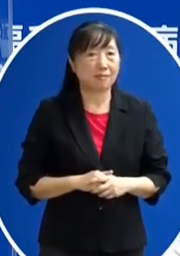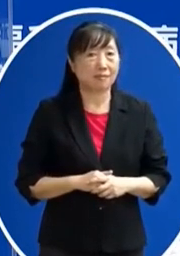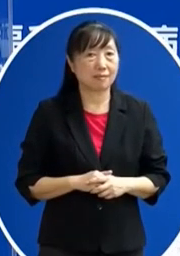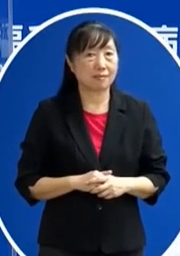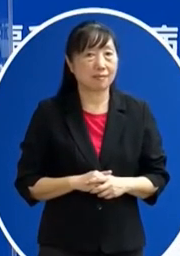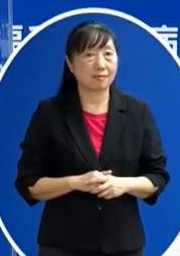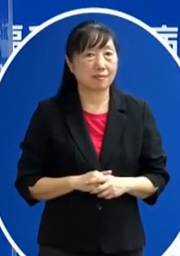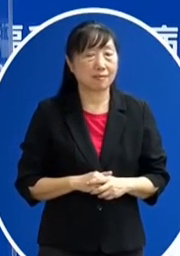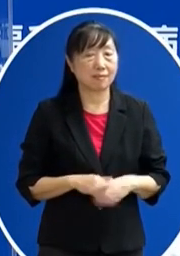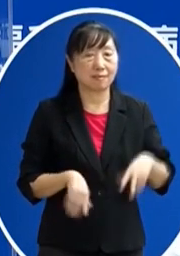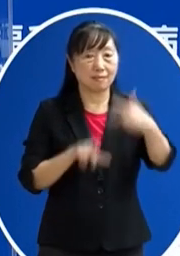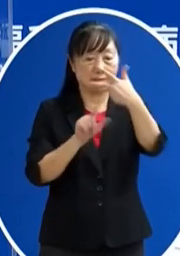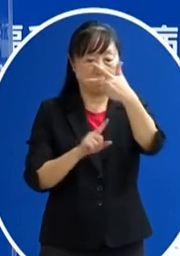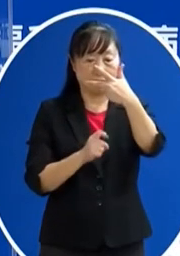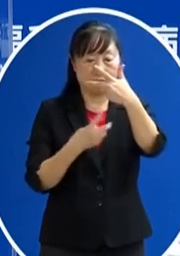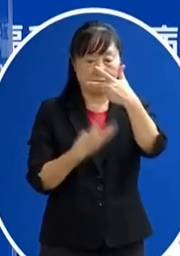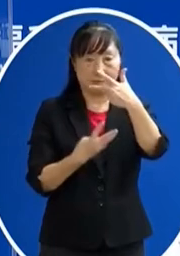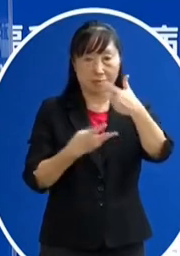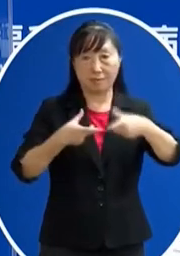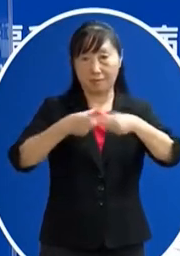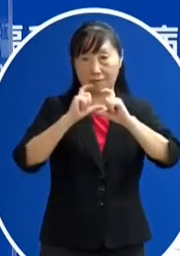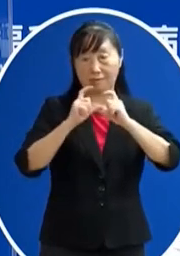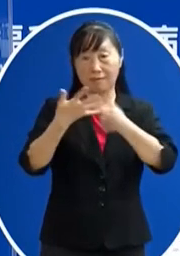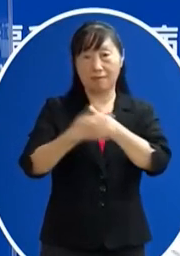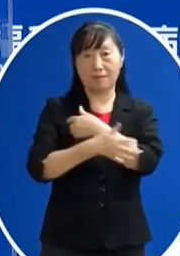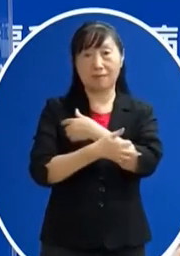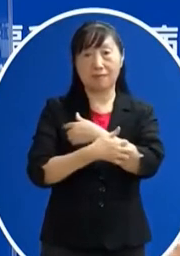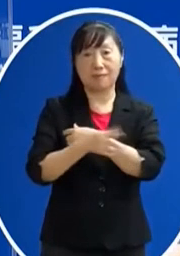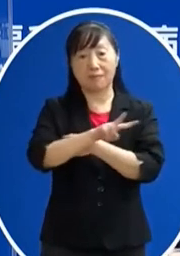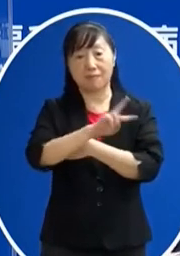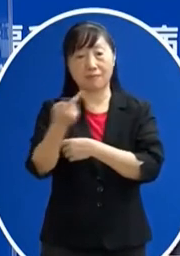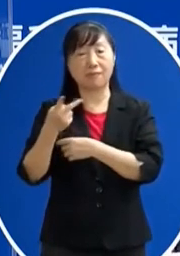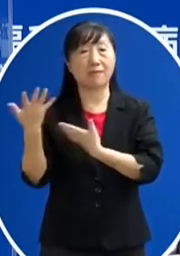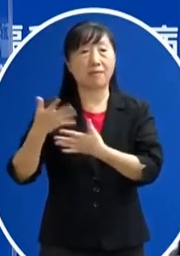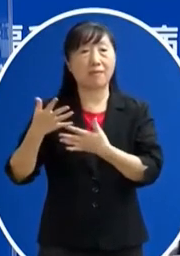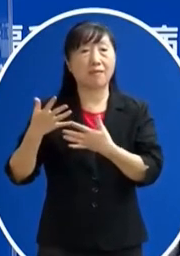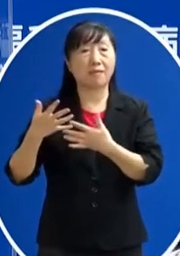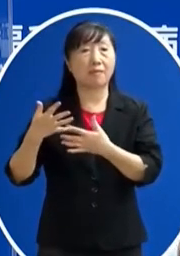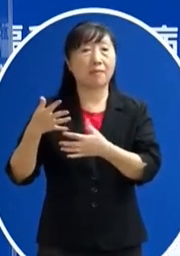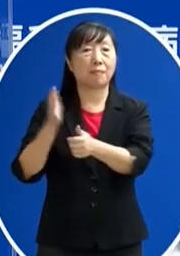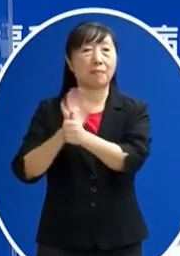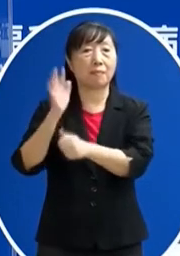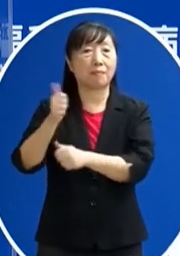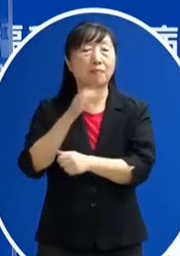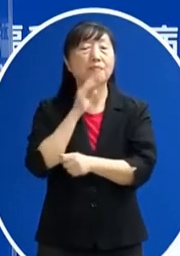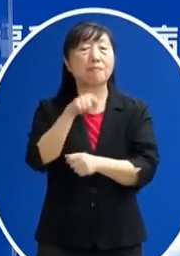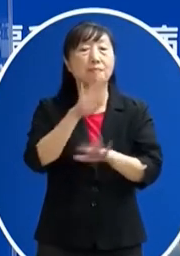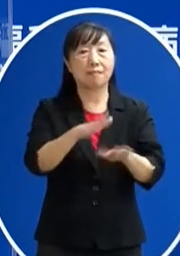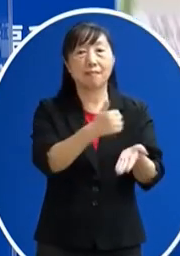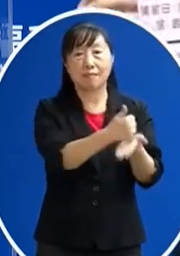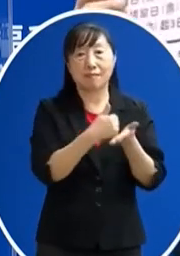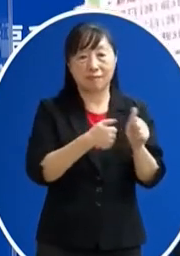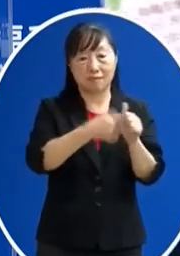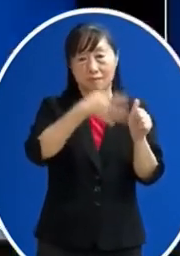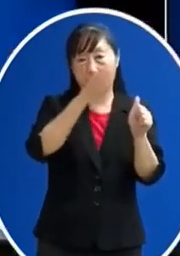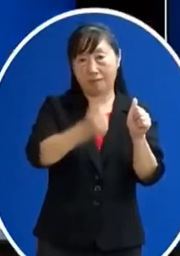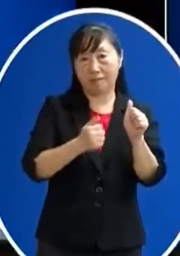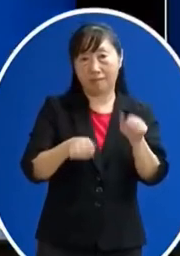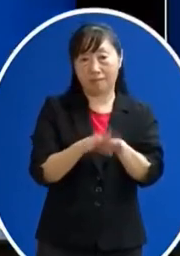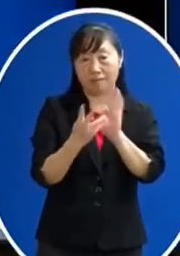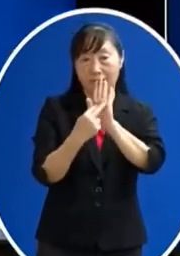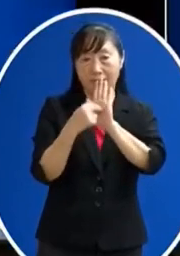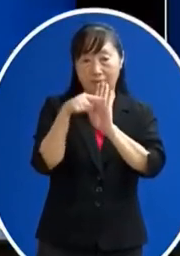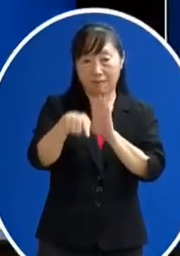然后第二个关于7月13日哈恢复移工哈转换雇主哈，那是不是也请我们那个副指挥官跟大家说明一